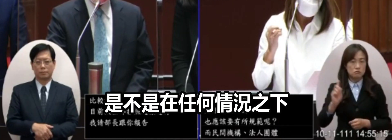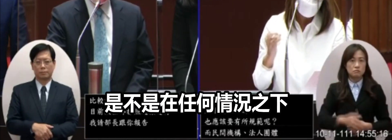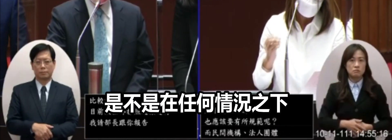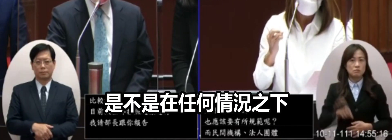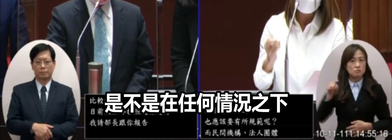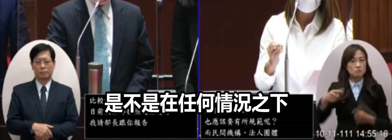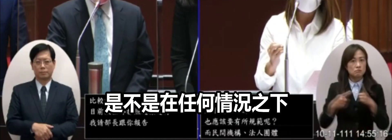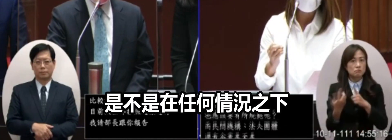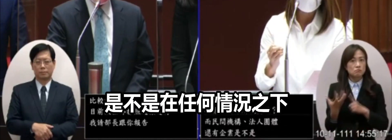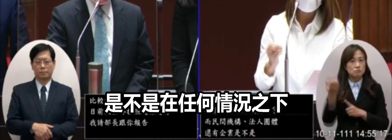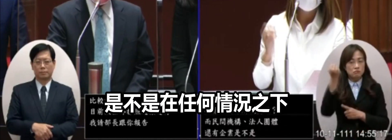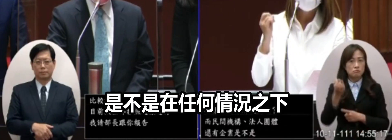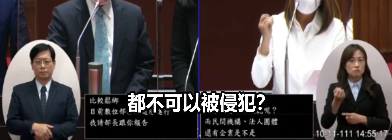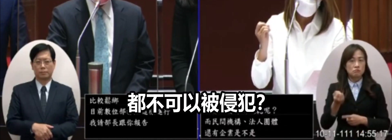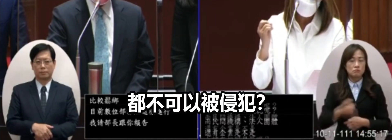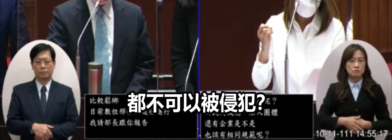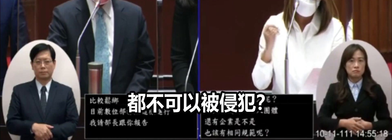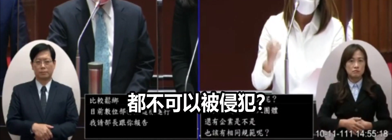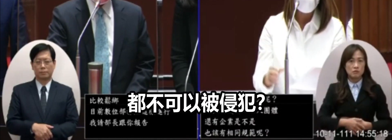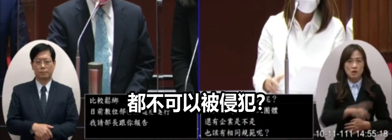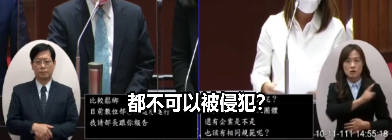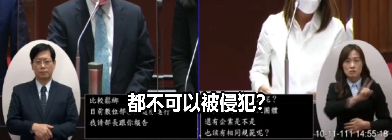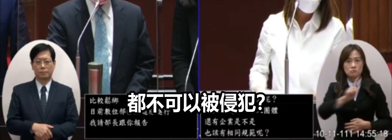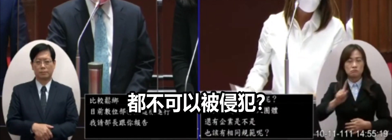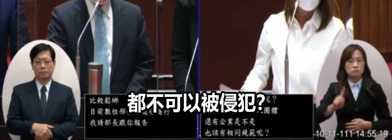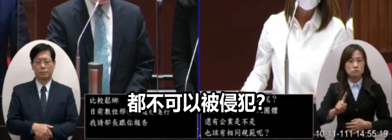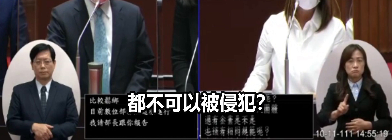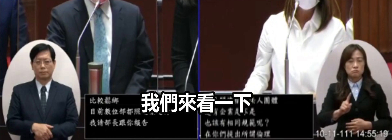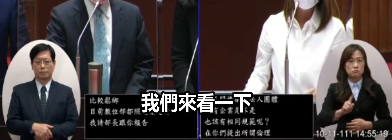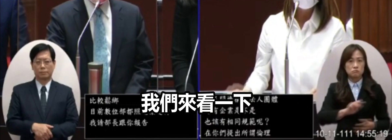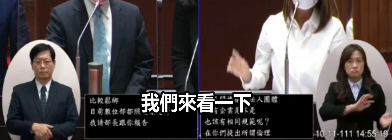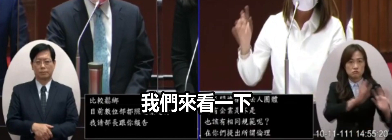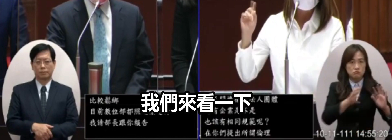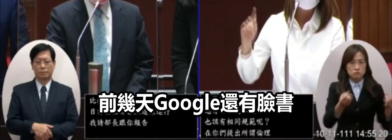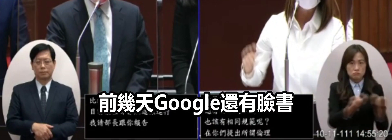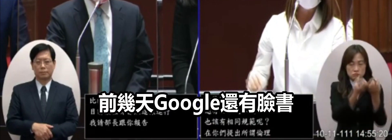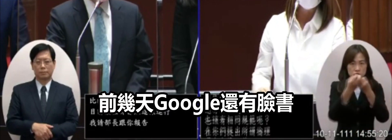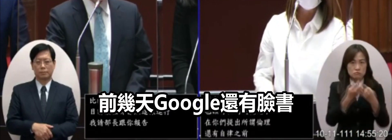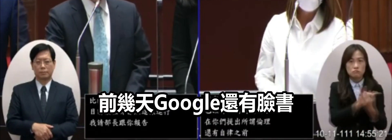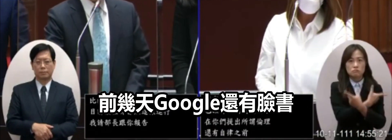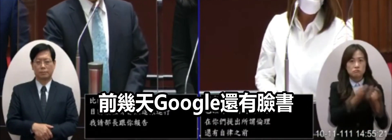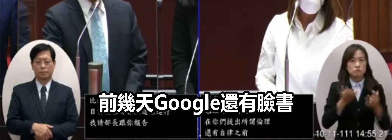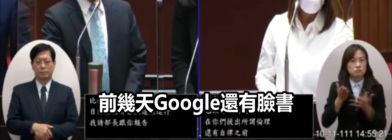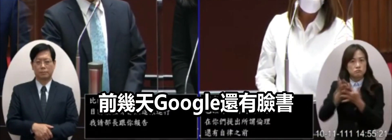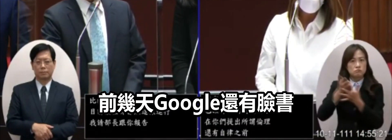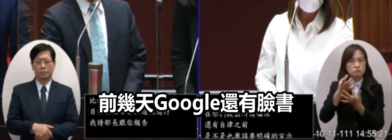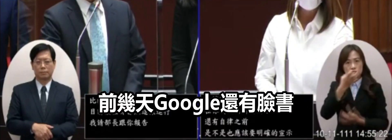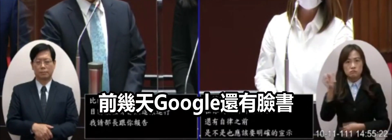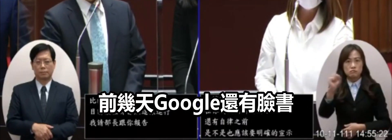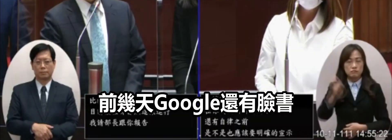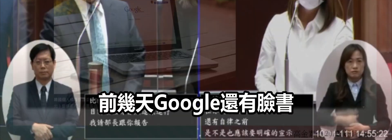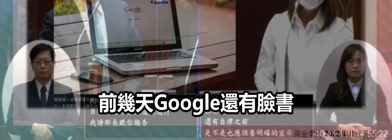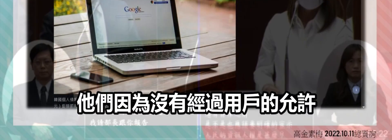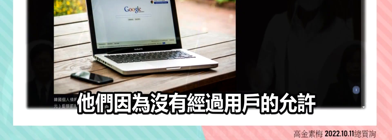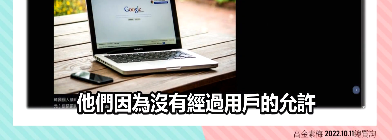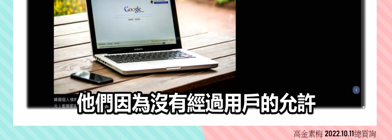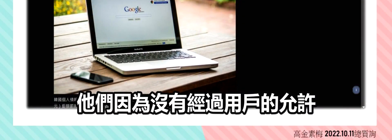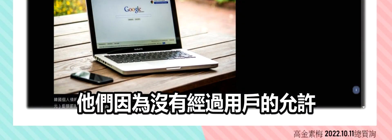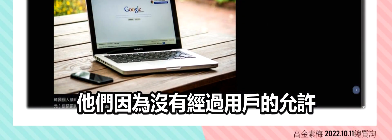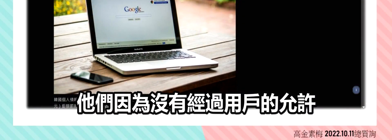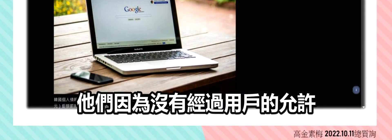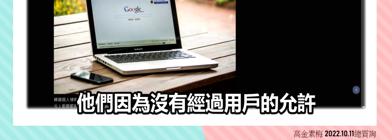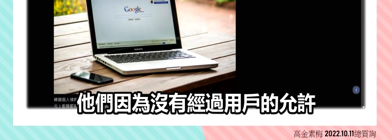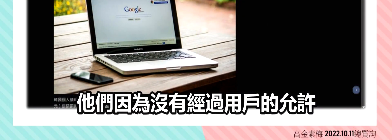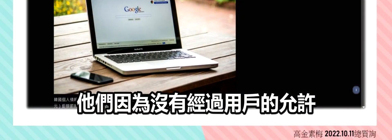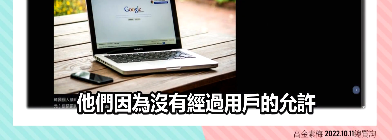不是在任何情况之下都不可以被侵犯呢？我们来看一下前几天 Google 还有脸书，他们因